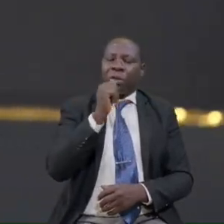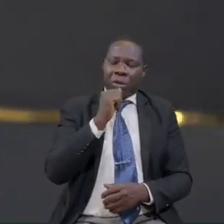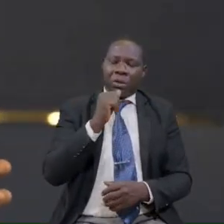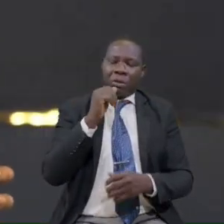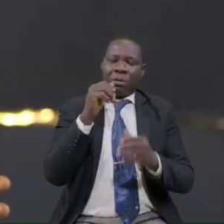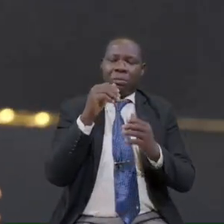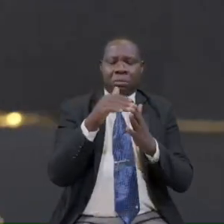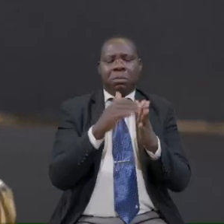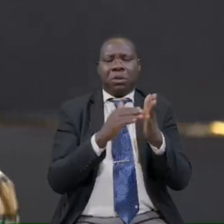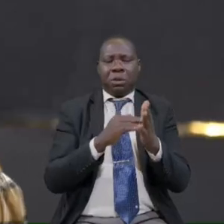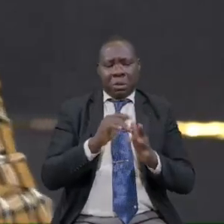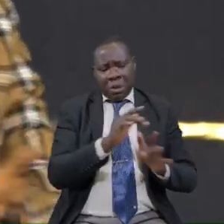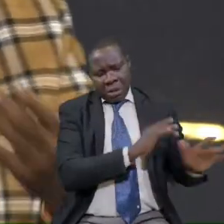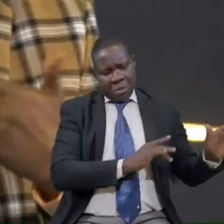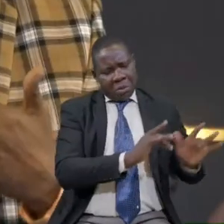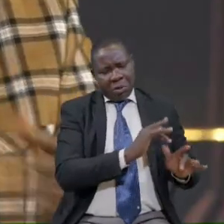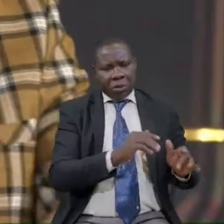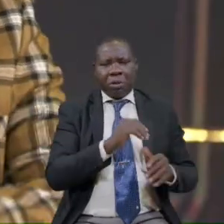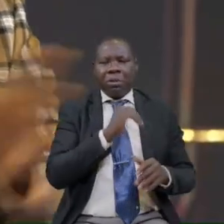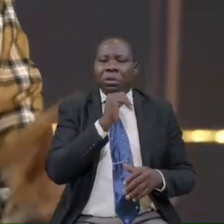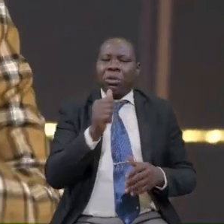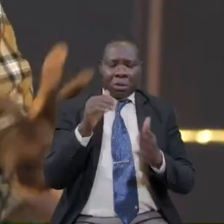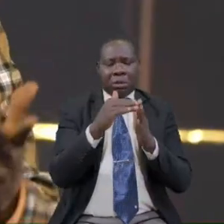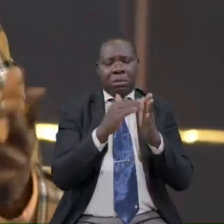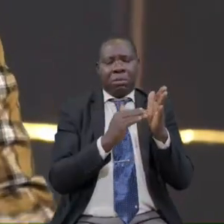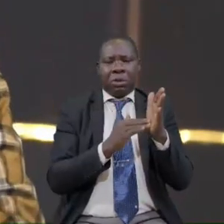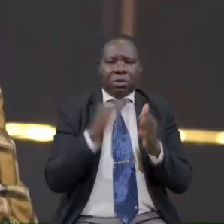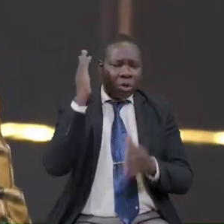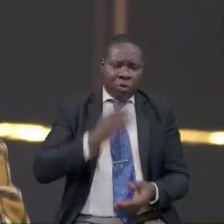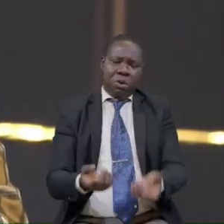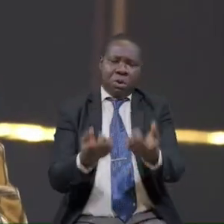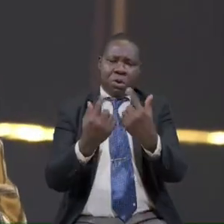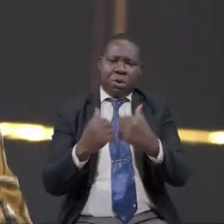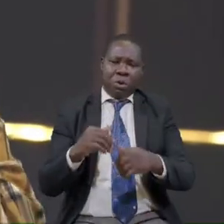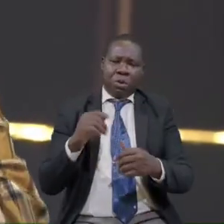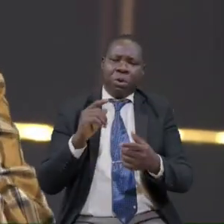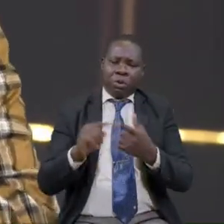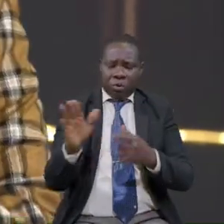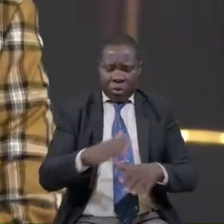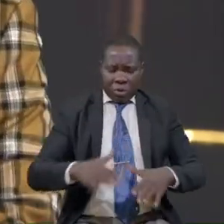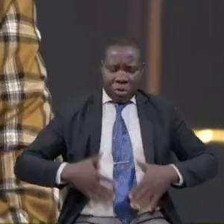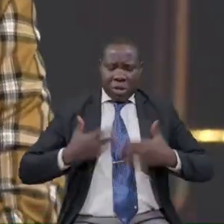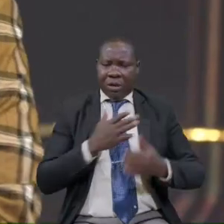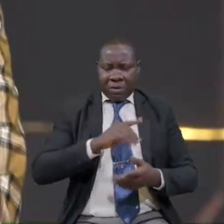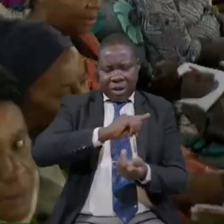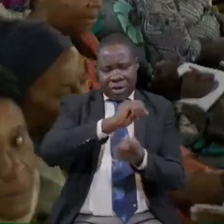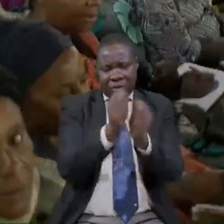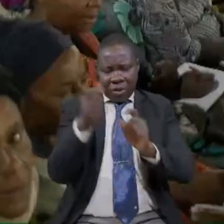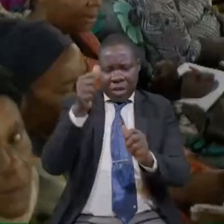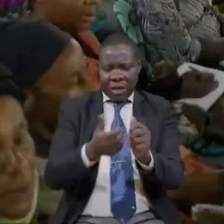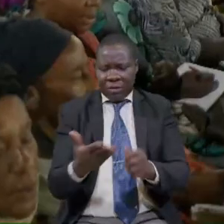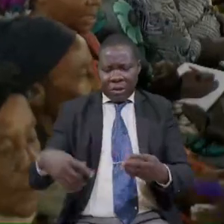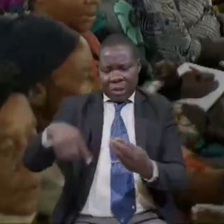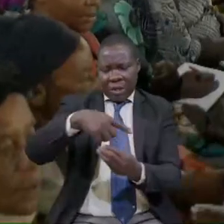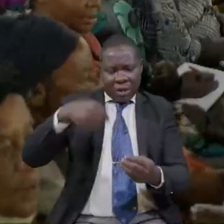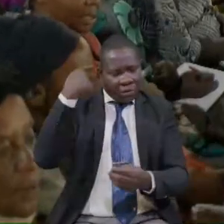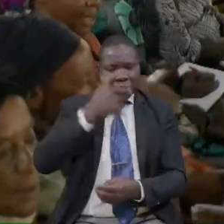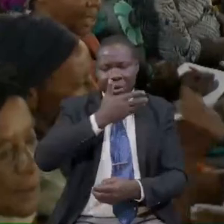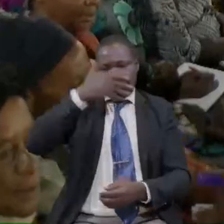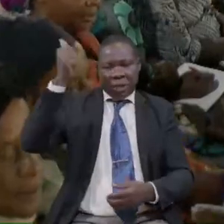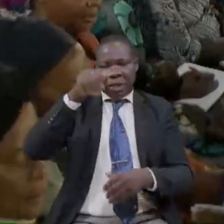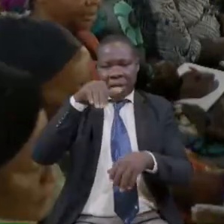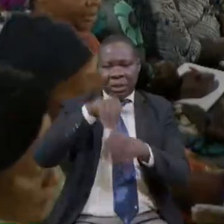multiple, la miséricorde multiple, abondante viendra dans votre vie et tout changer. Tout au nom